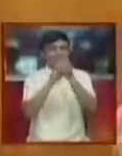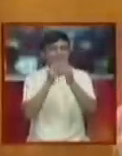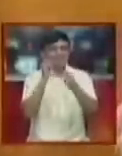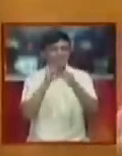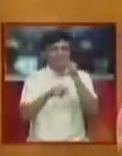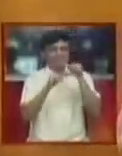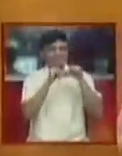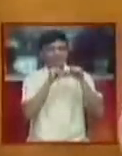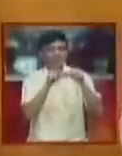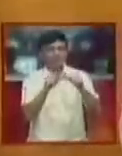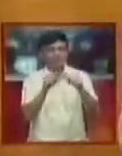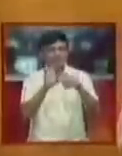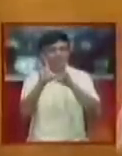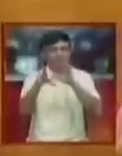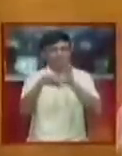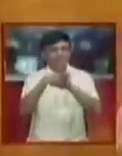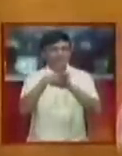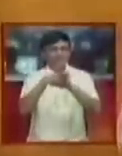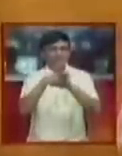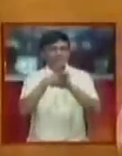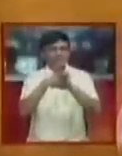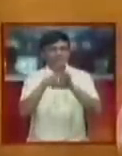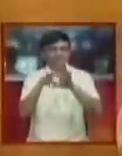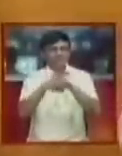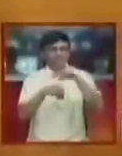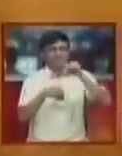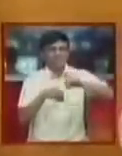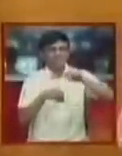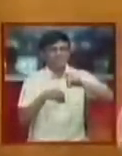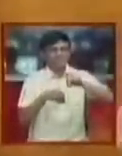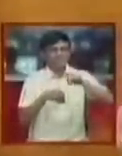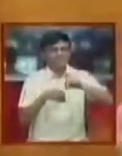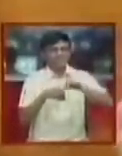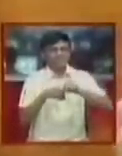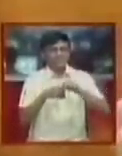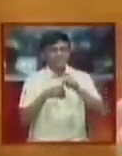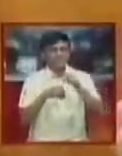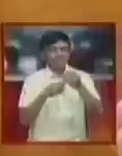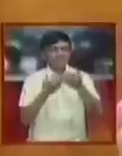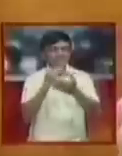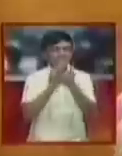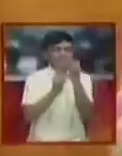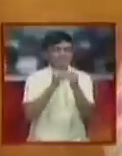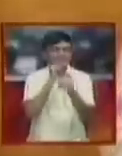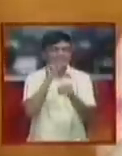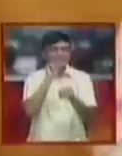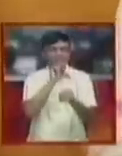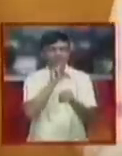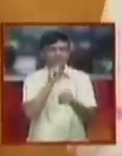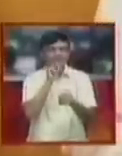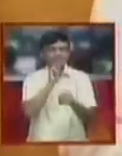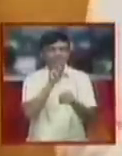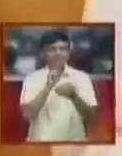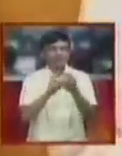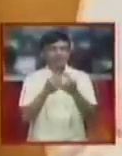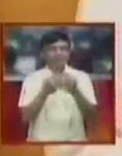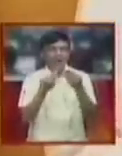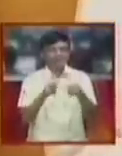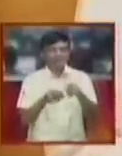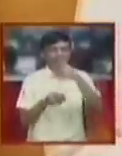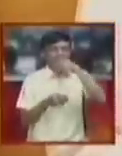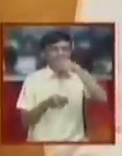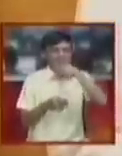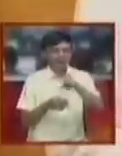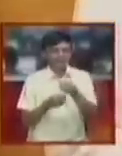masiguro kung lahat sila ay kabilang sa mga totoong nangangailangan ng kalinga ng Estado o buenas lang na malapit sa